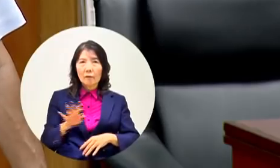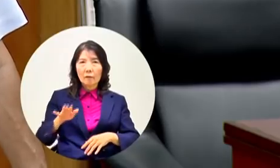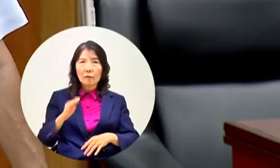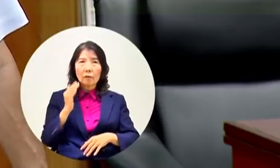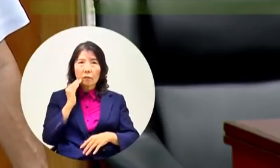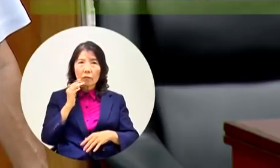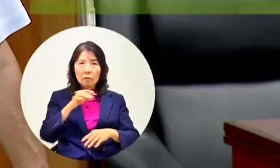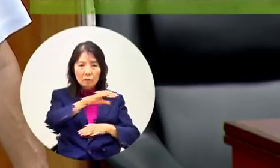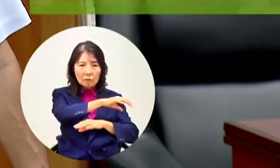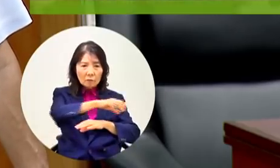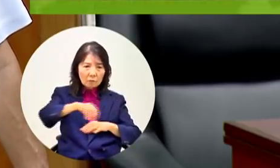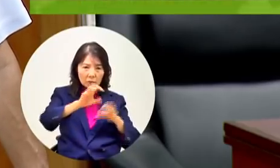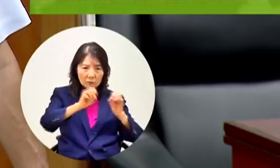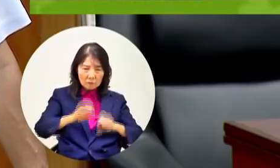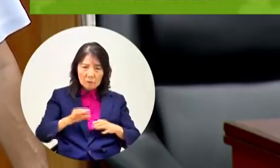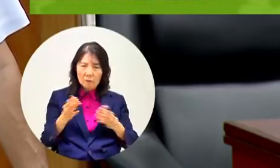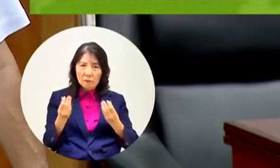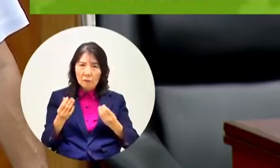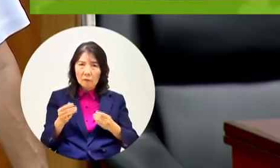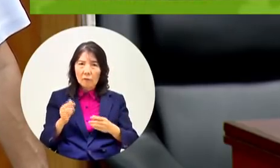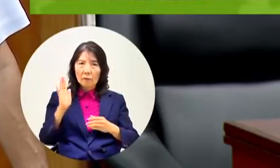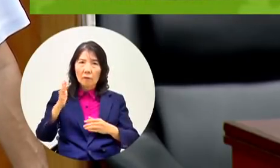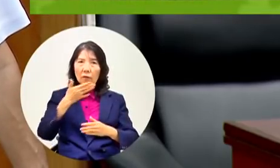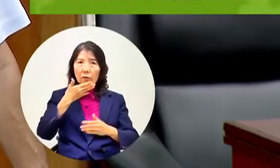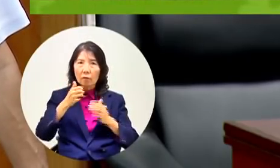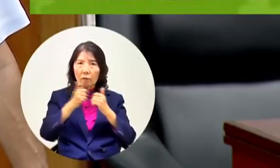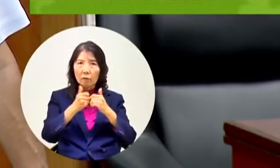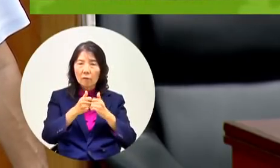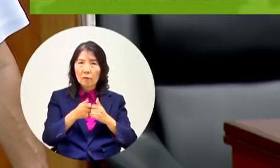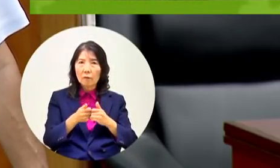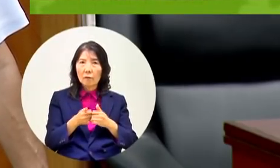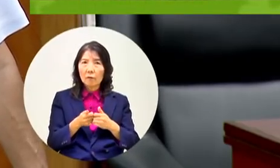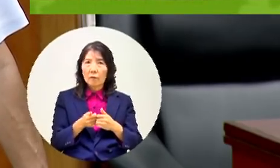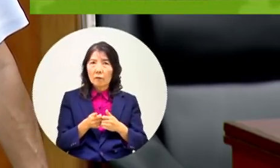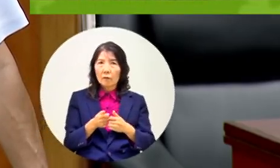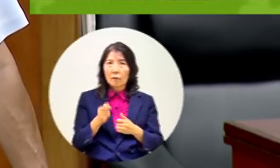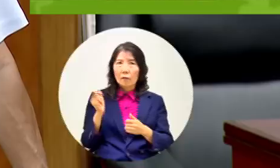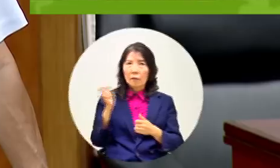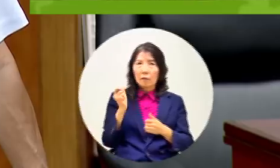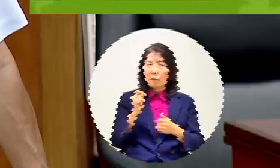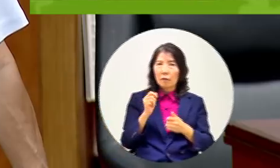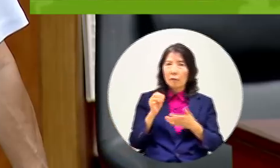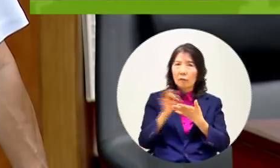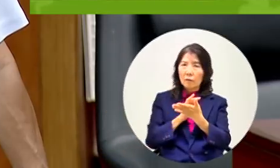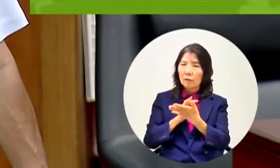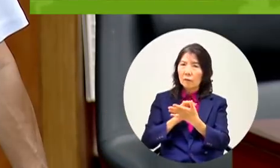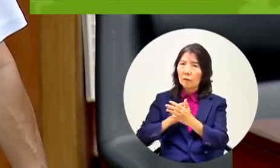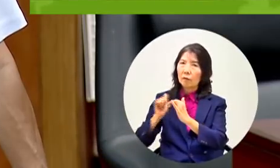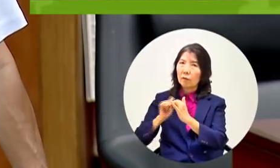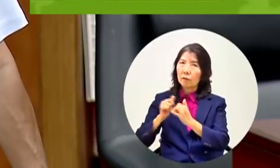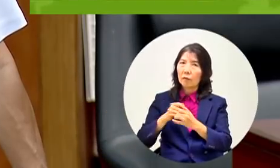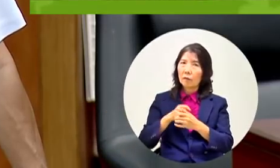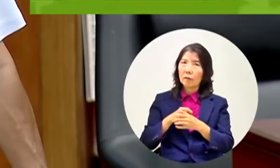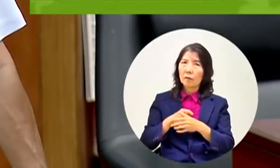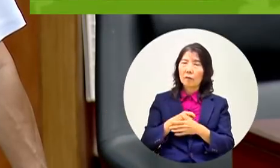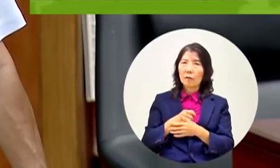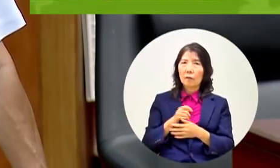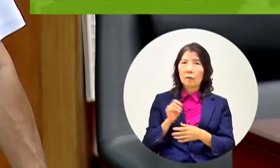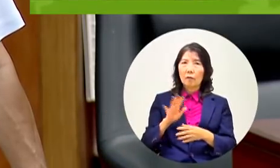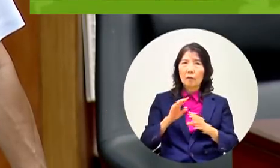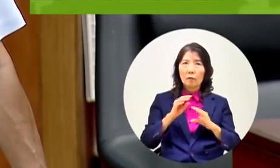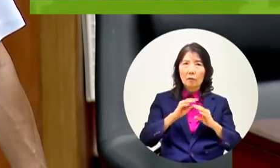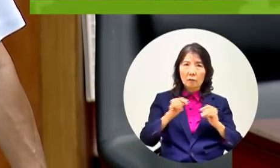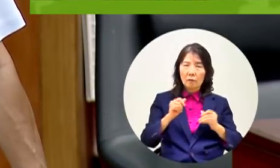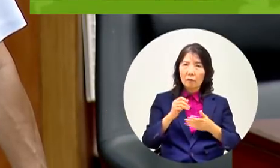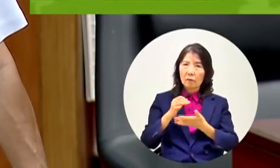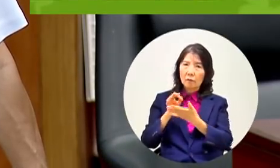费准，伊水利会无法度去出借，袂当去卖予咱的任何一个百姓。吼，你这种沟你若无费准，